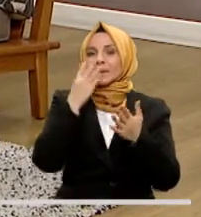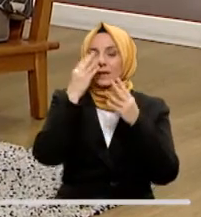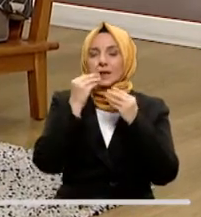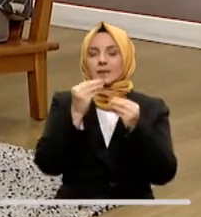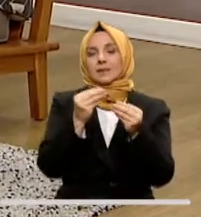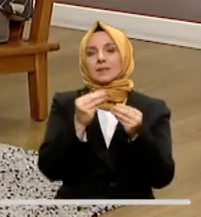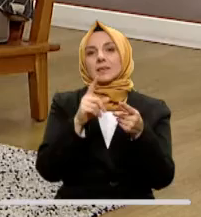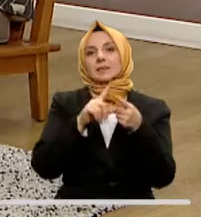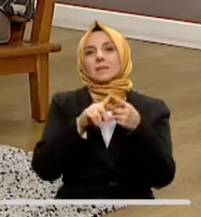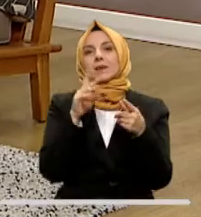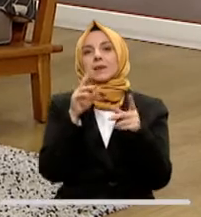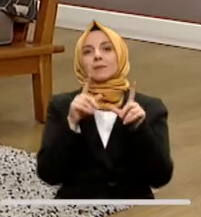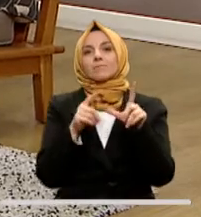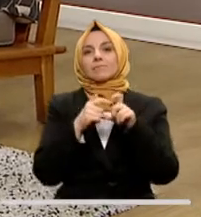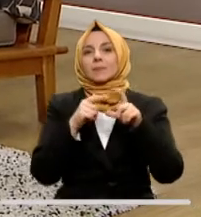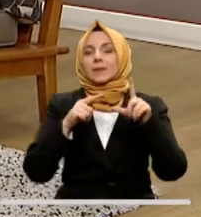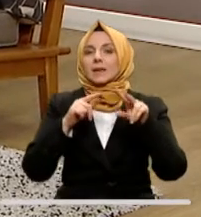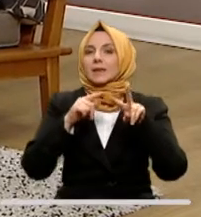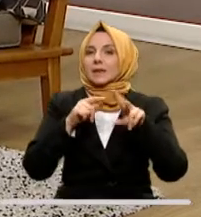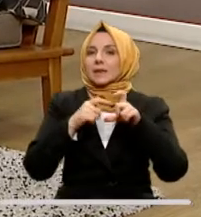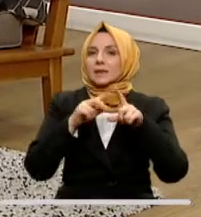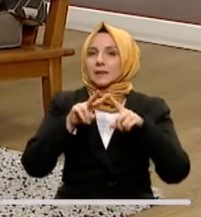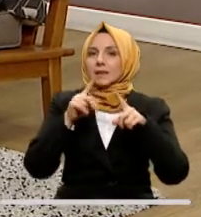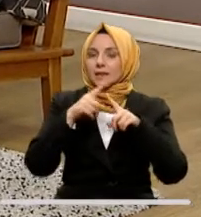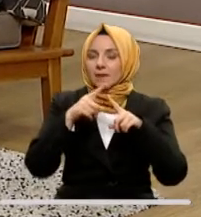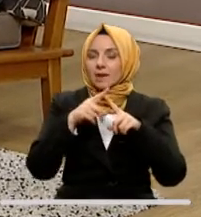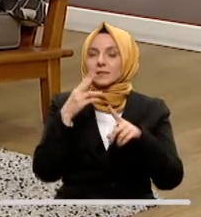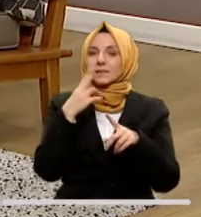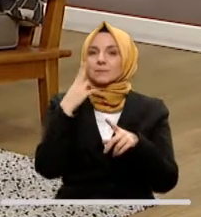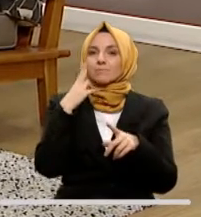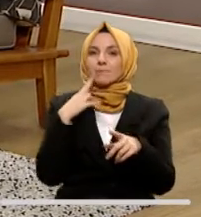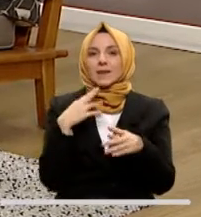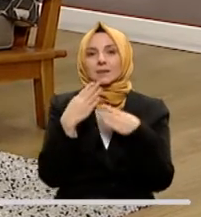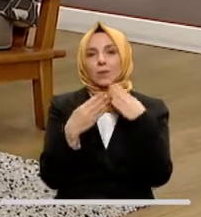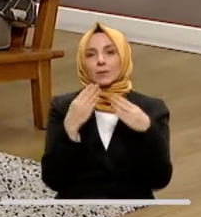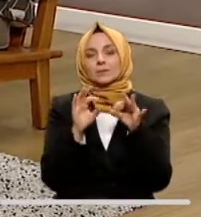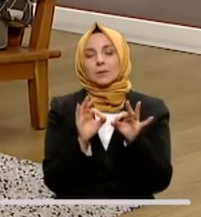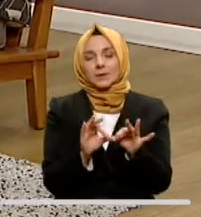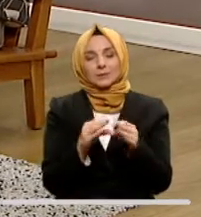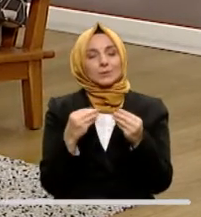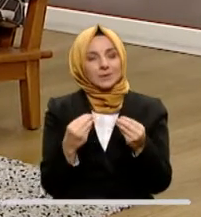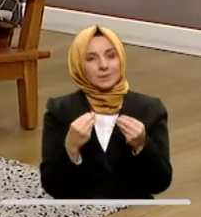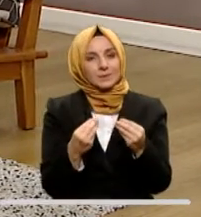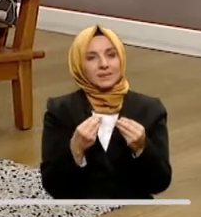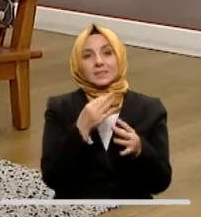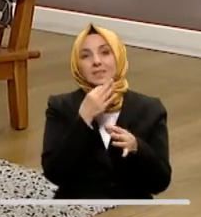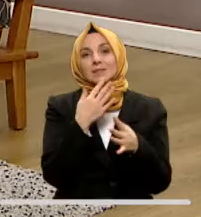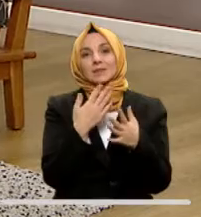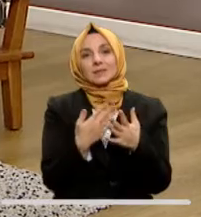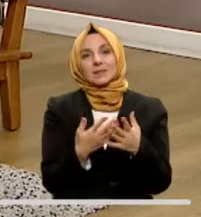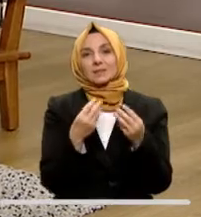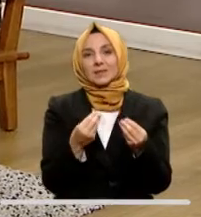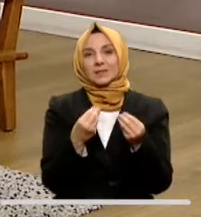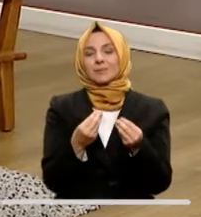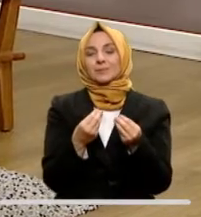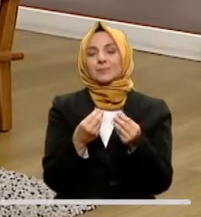konumuz Levent Bey'e dönüyorum Hoşgeldiniz Hoşbulduk Nasılsınız İyiyiz elhamdülillah çalışıyoruz uğraşıyoruz Allah kolaylıklar versin